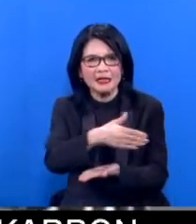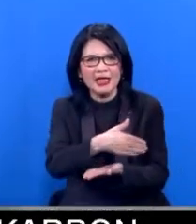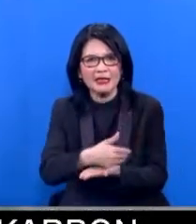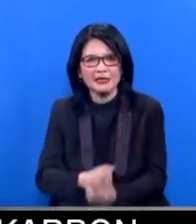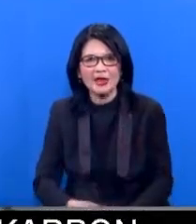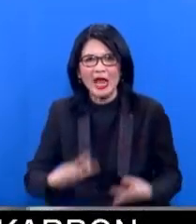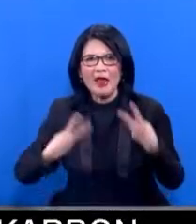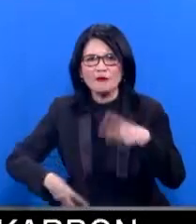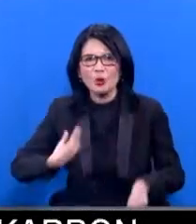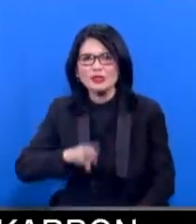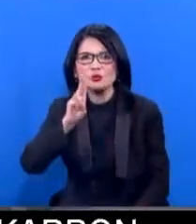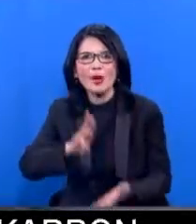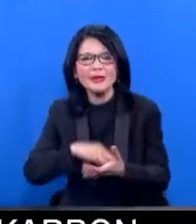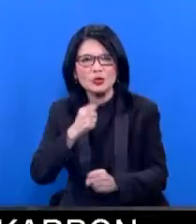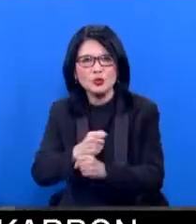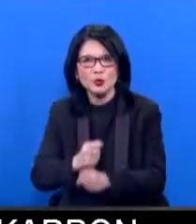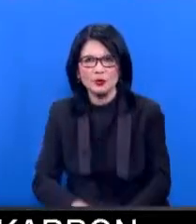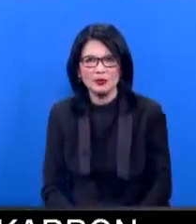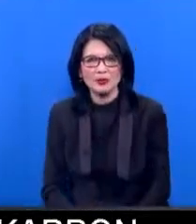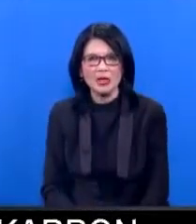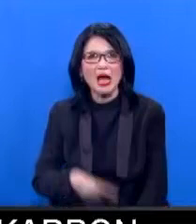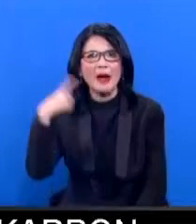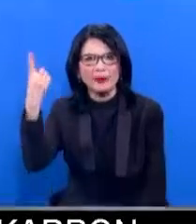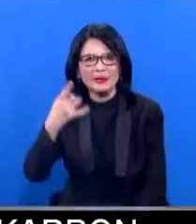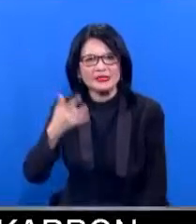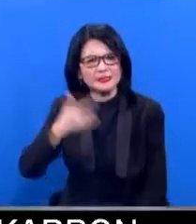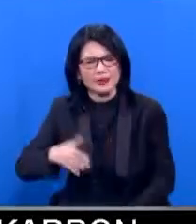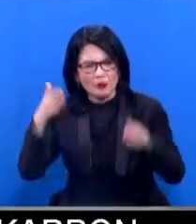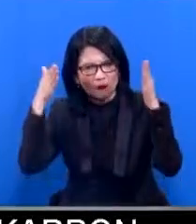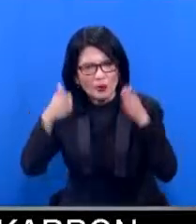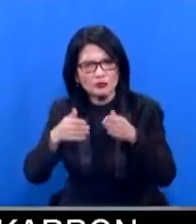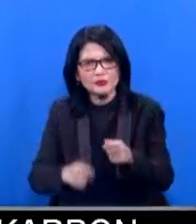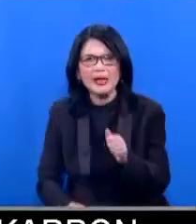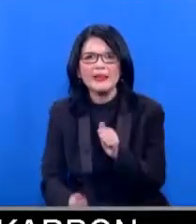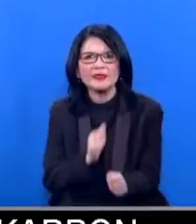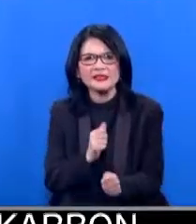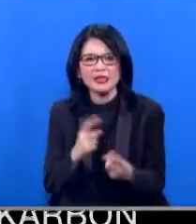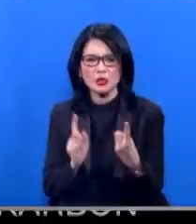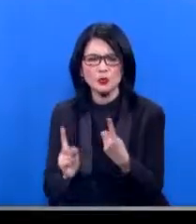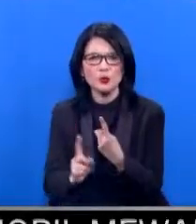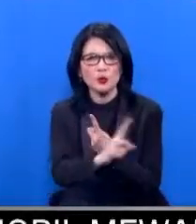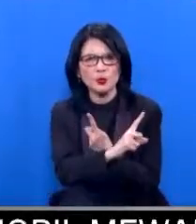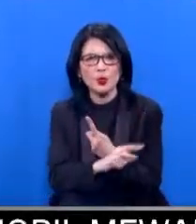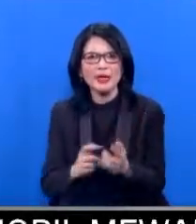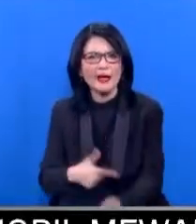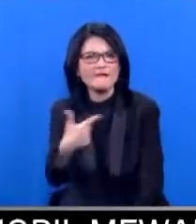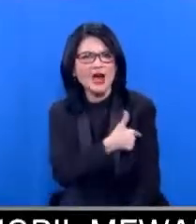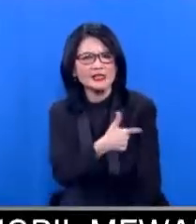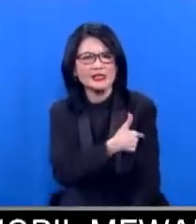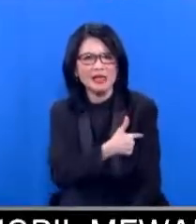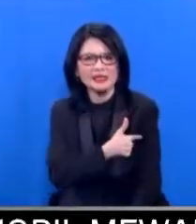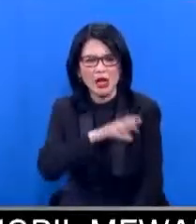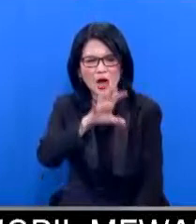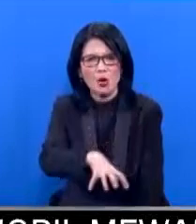mingguan. Di atas semuanya, pemerintah harus lebih fokus meningkatkan testing, tracing, dan treatment, serta vaksinasi pada